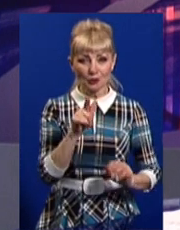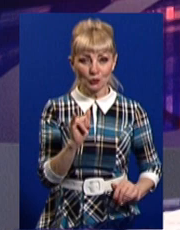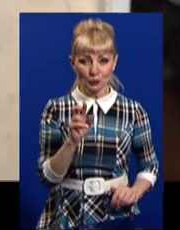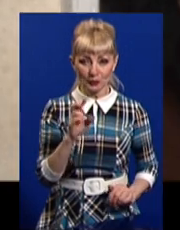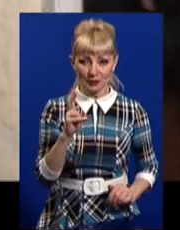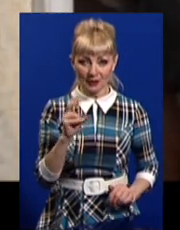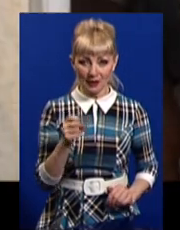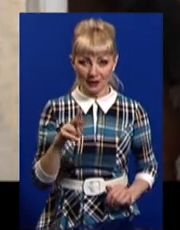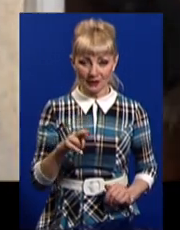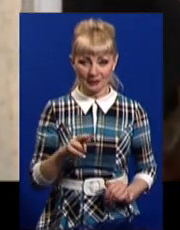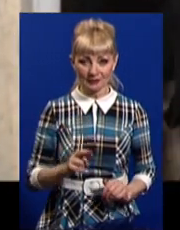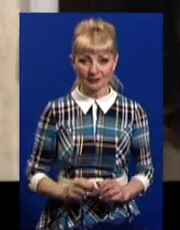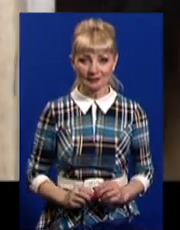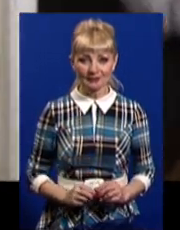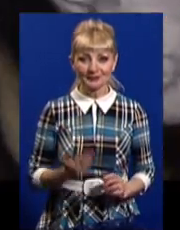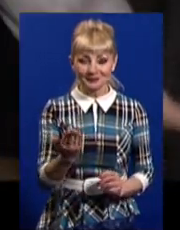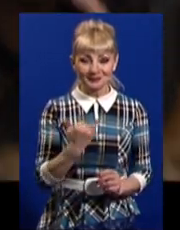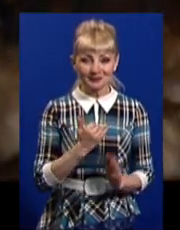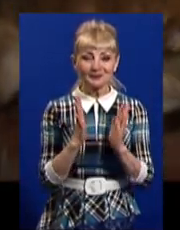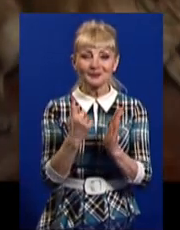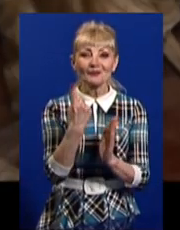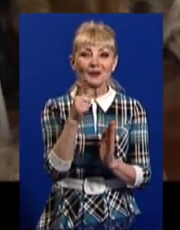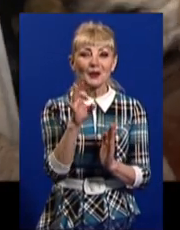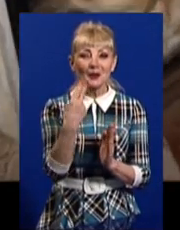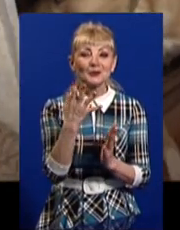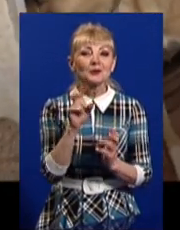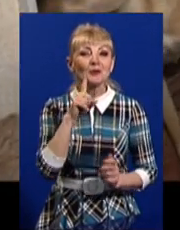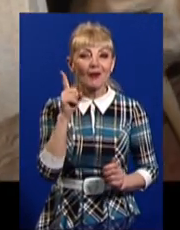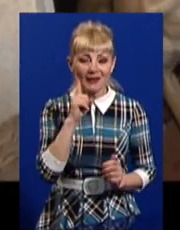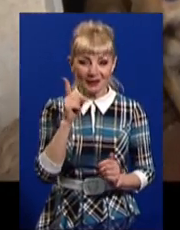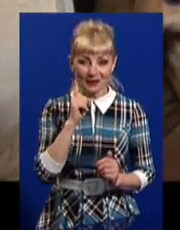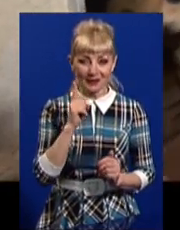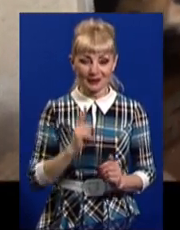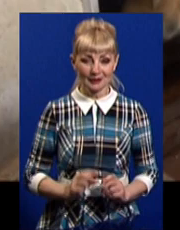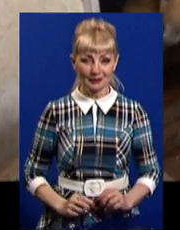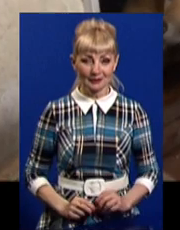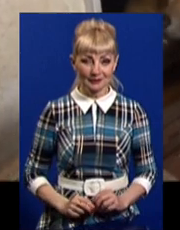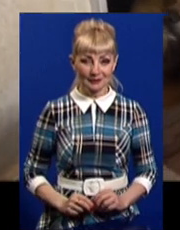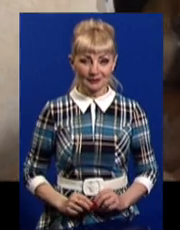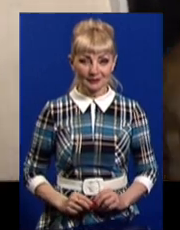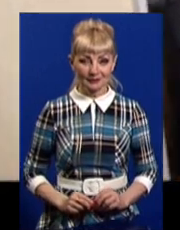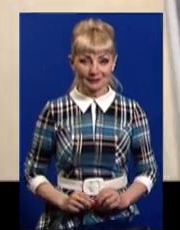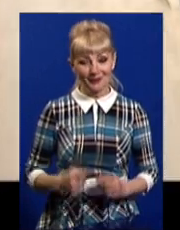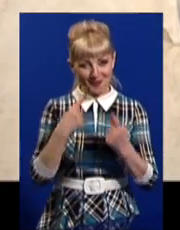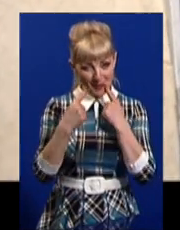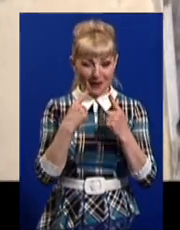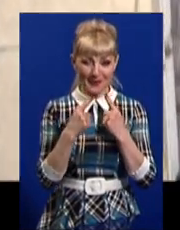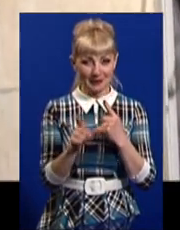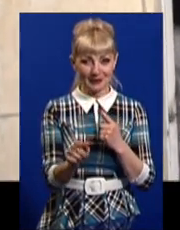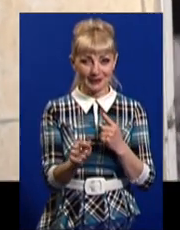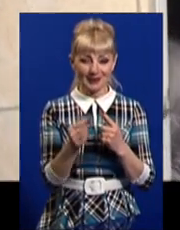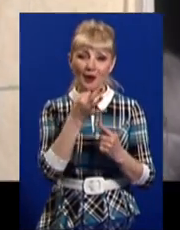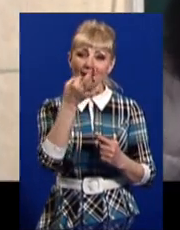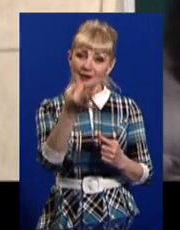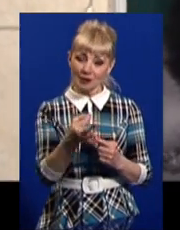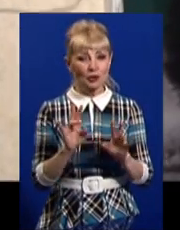Вона у нас тільки перший рік, вона ще молода. Поговоріть з нею. Поговоріть, скажіть,